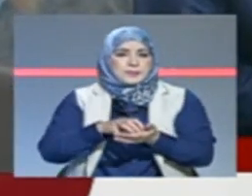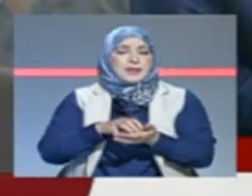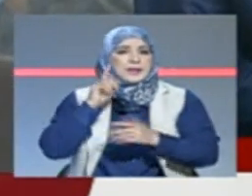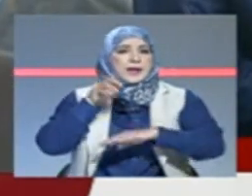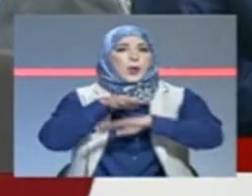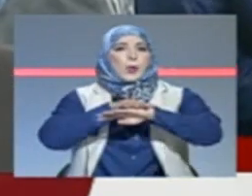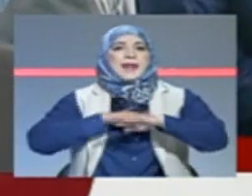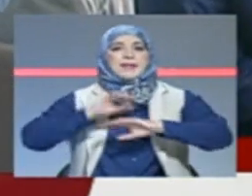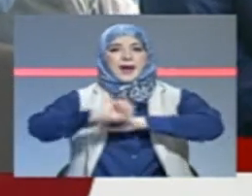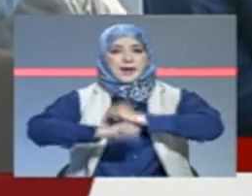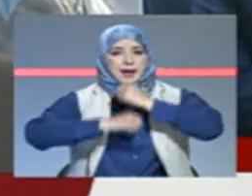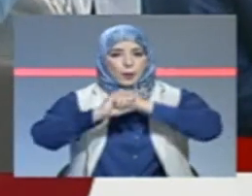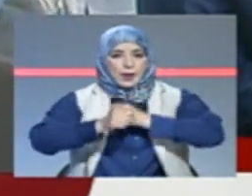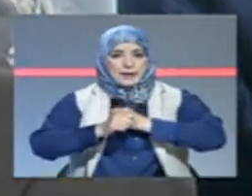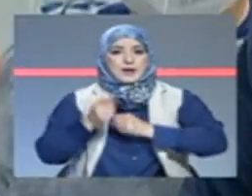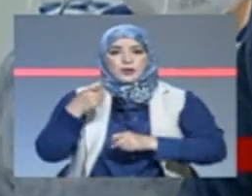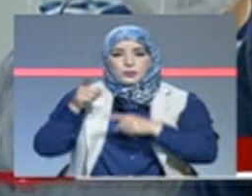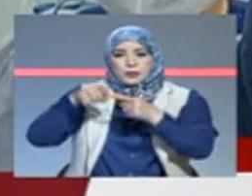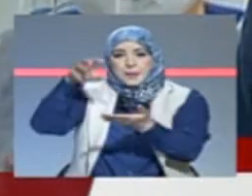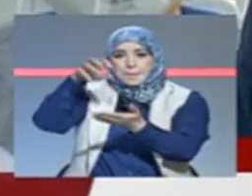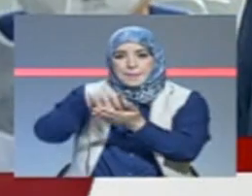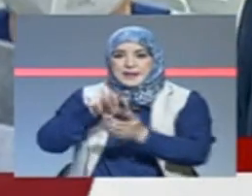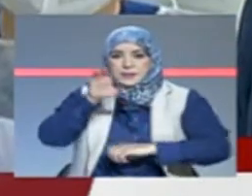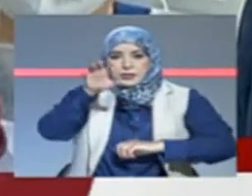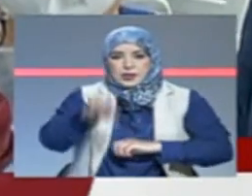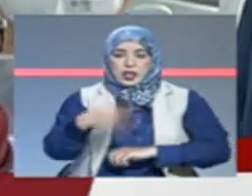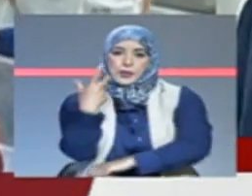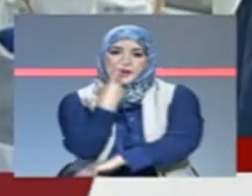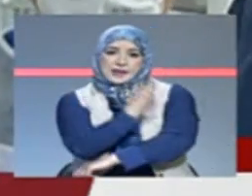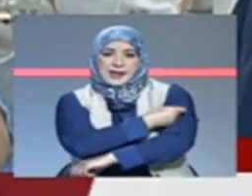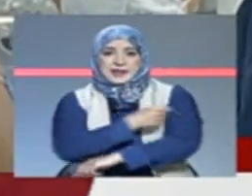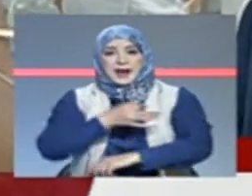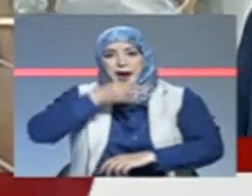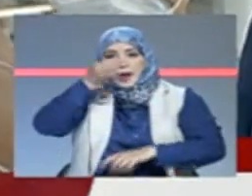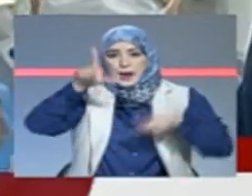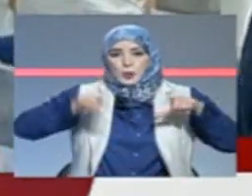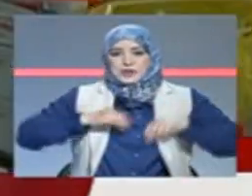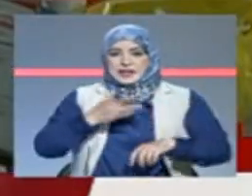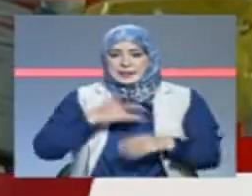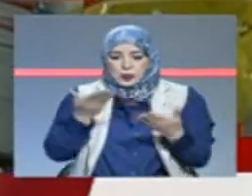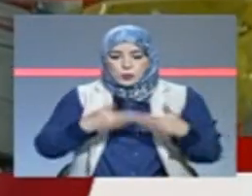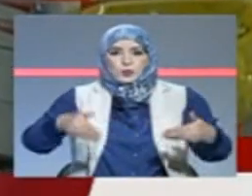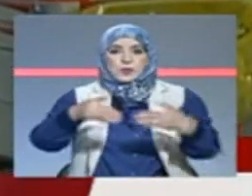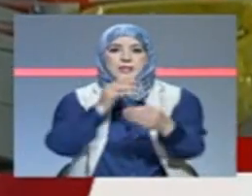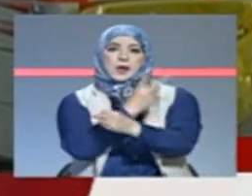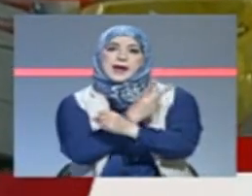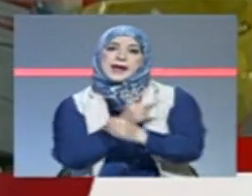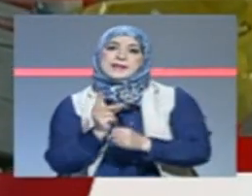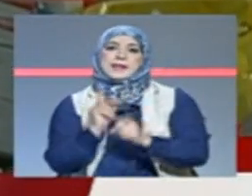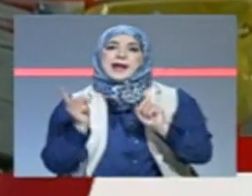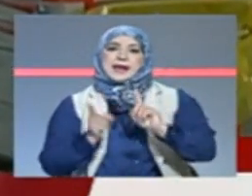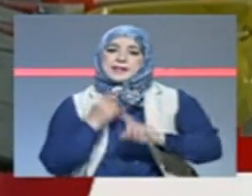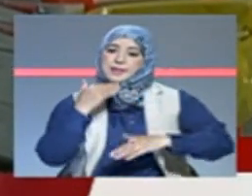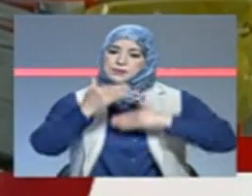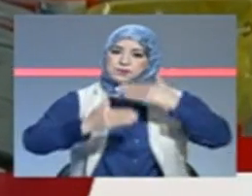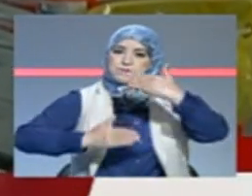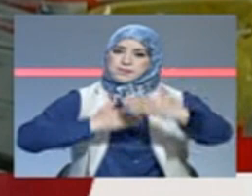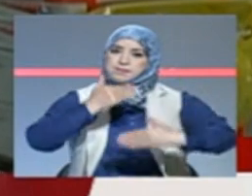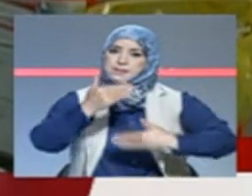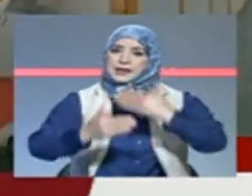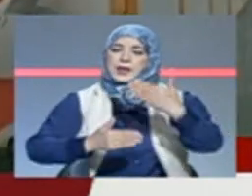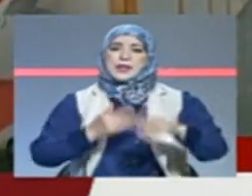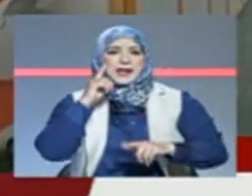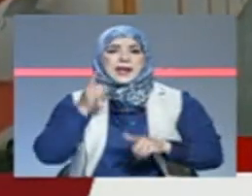العواني بالقيروان والمركز الجهوي للتلقيح، قال إنه وضع خطير خاصة مع تواصل الضغط